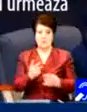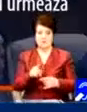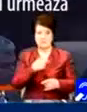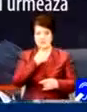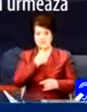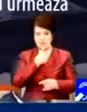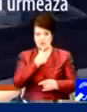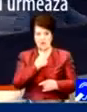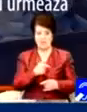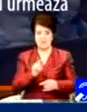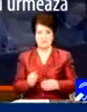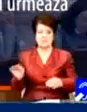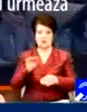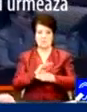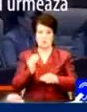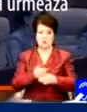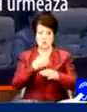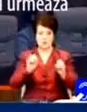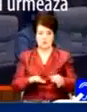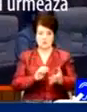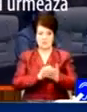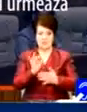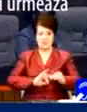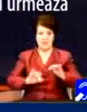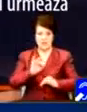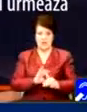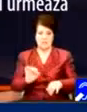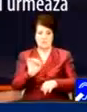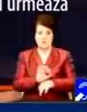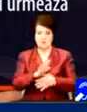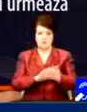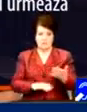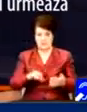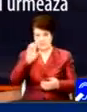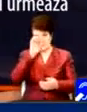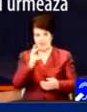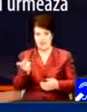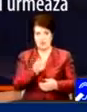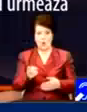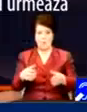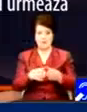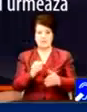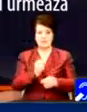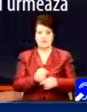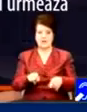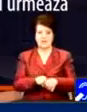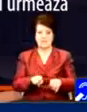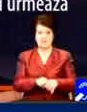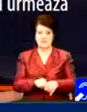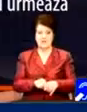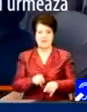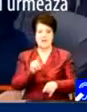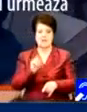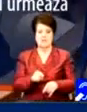încearcă de fapt să-și acopere o nouă decizie de a refuza dialogul, de a bloca în continuare țara. Cele două partide fac în acest fel încă un